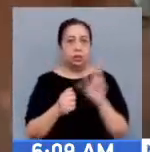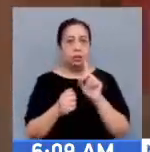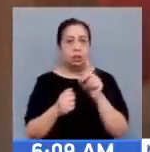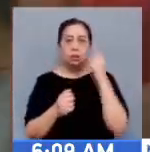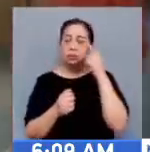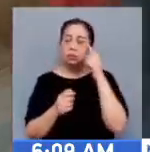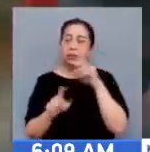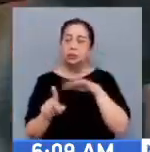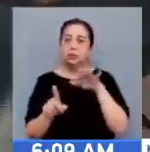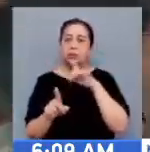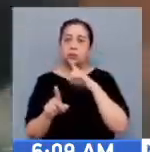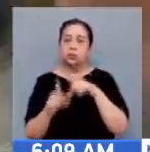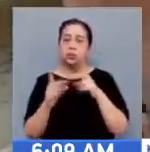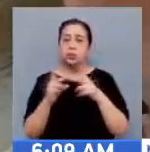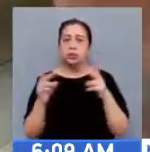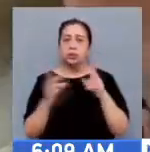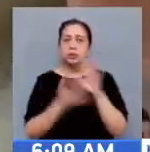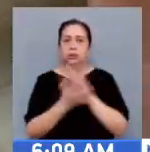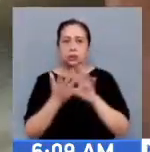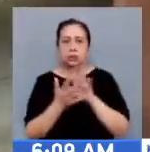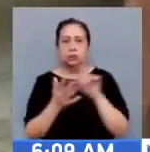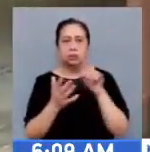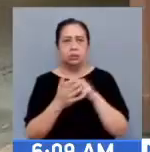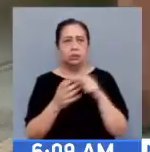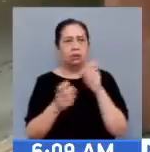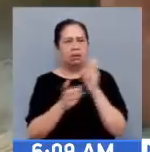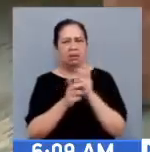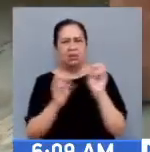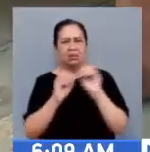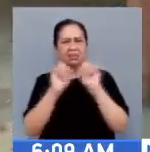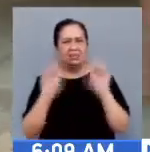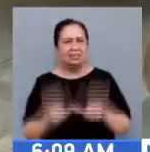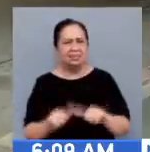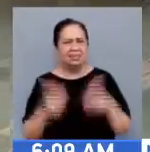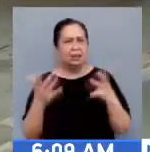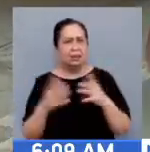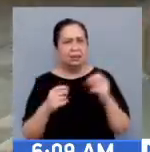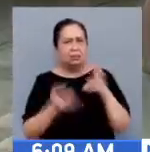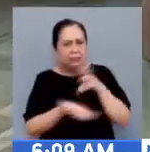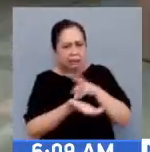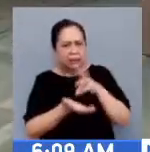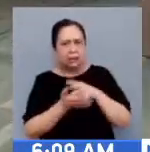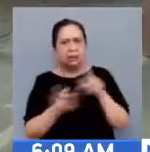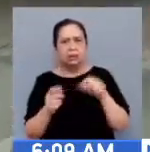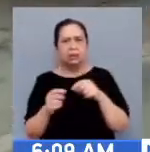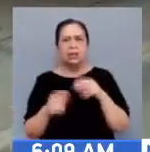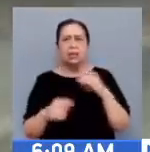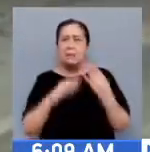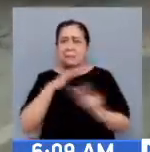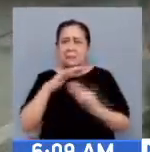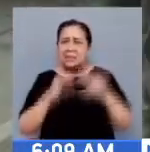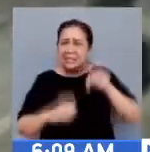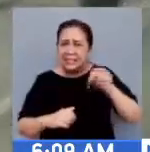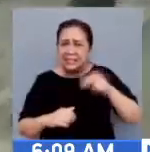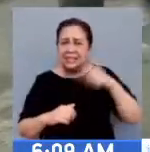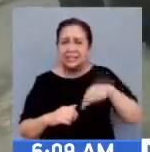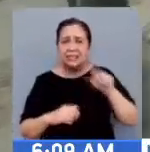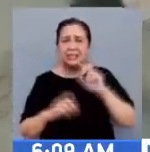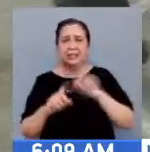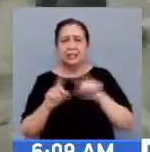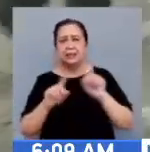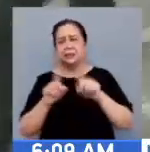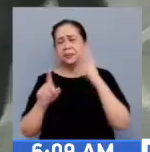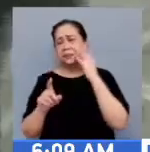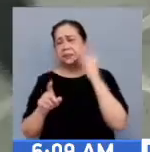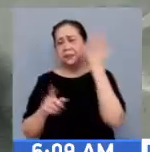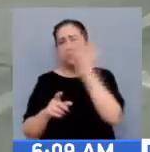ay napakagulo, no, nung sakayan. Wala talaga, this is a basic need na wala hong experience yung mga kapwa